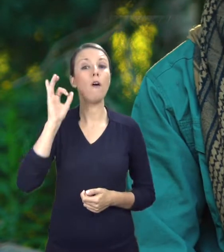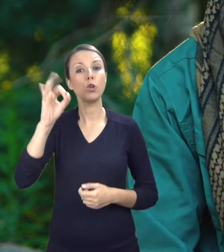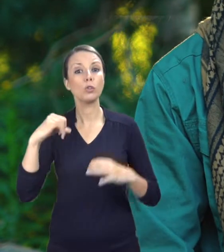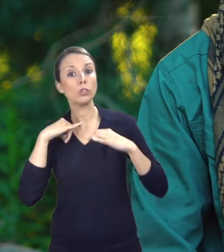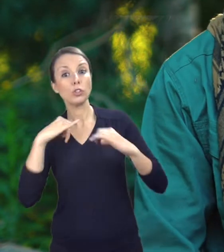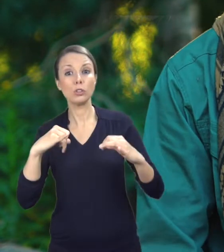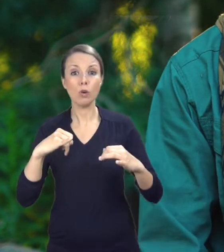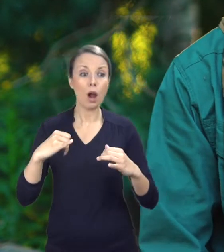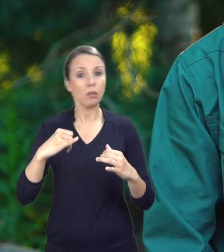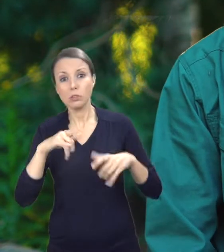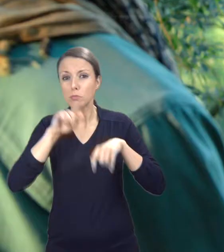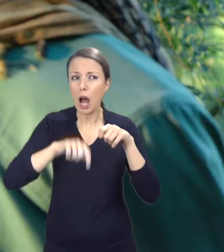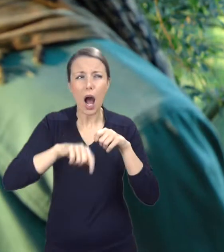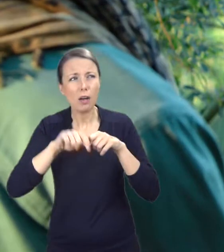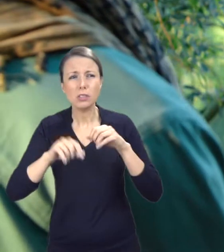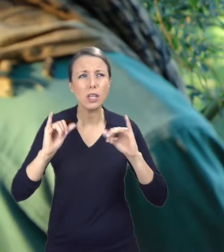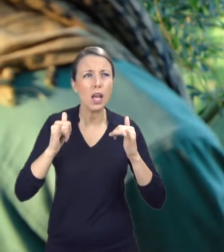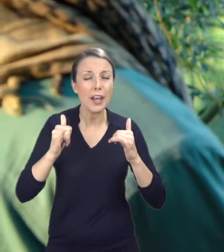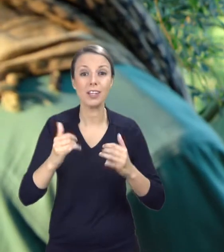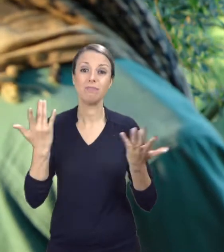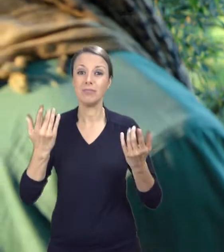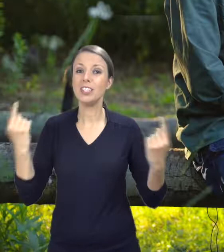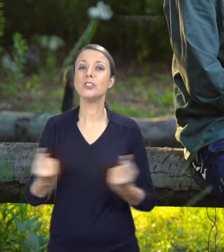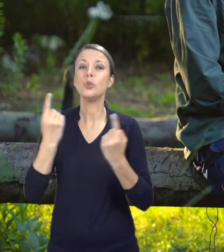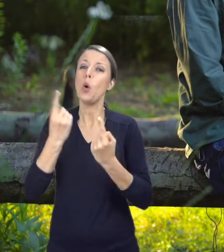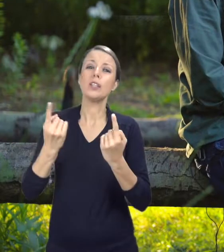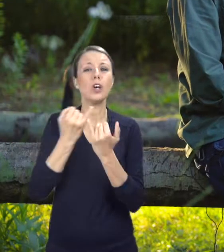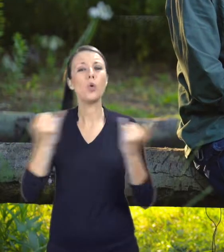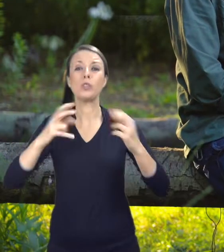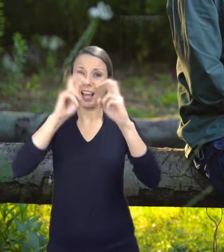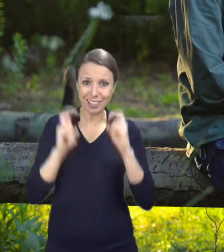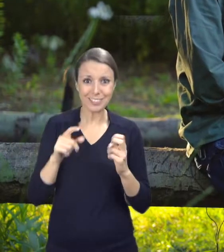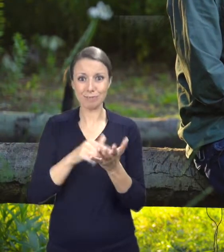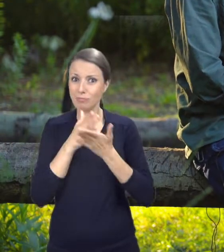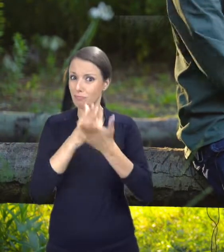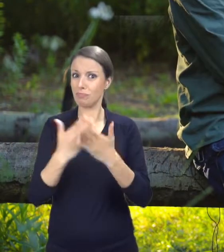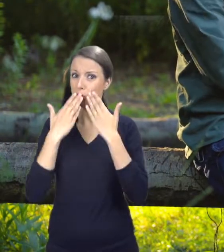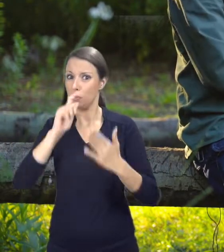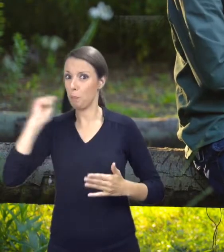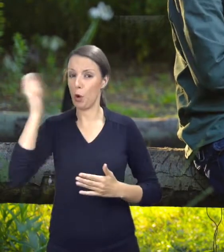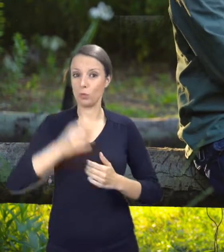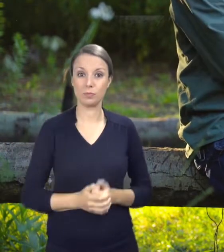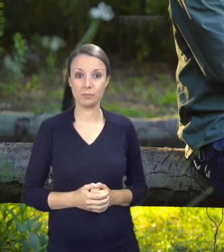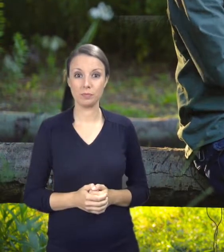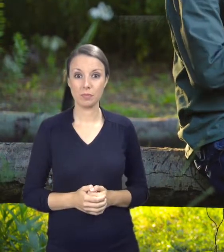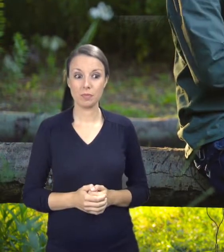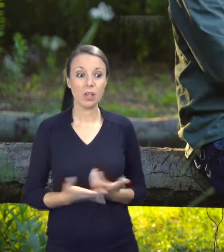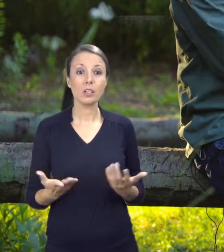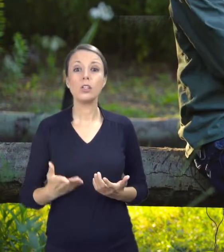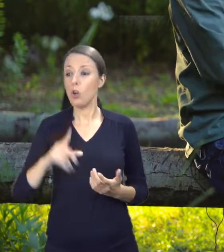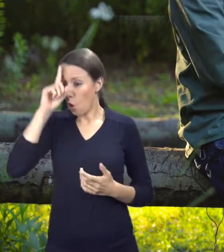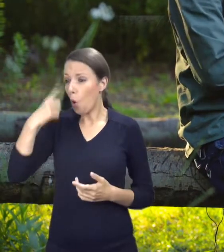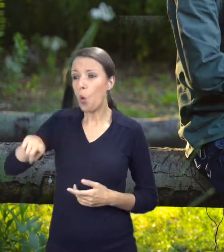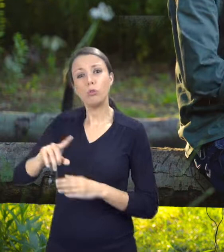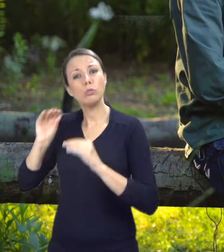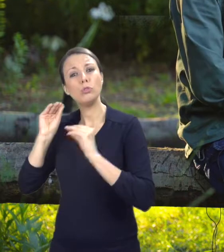moc właśnie w podróżach, właśnie w sytuacjach newralgicznych, krytycznych. Czego ty uczysz ludzi w trakcie takiego szkolenia w lesie, bo ty